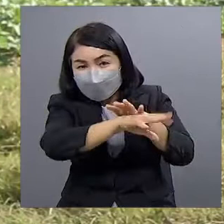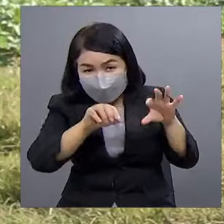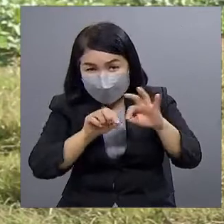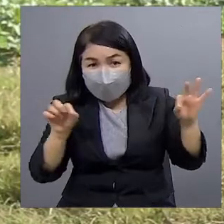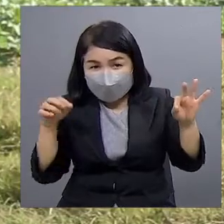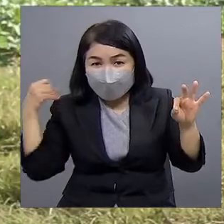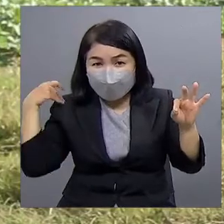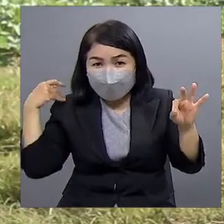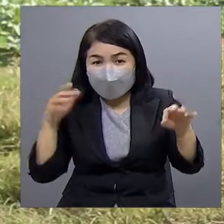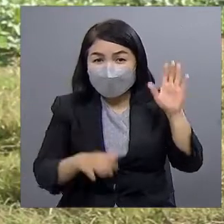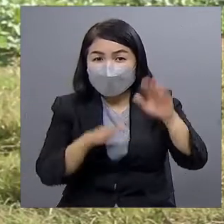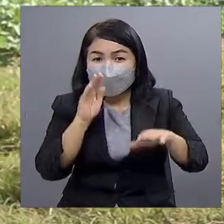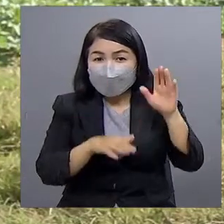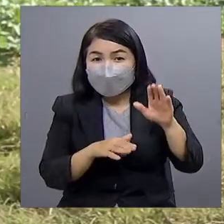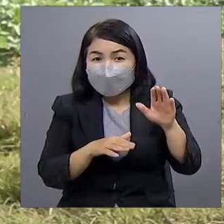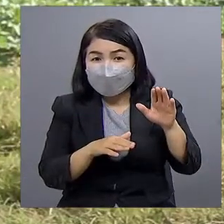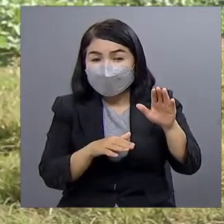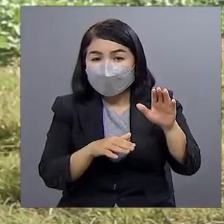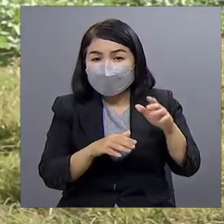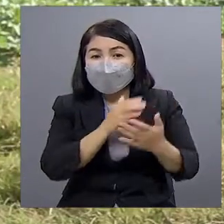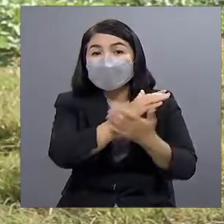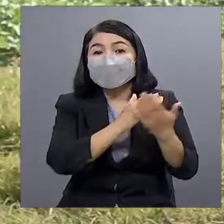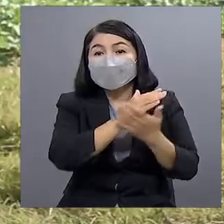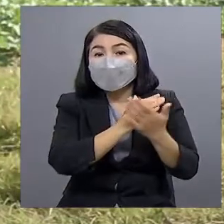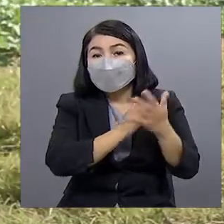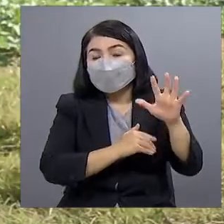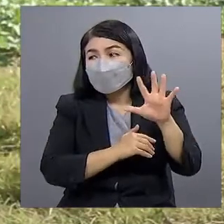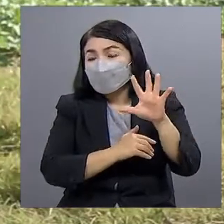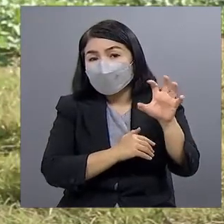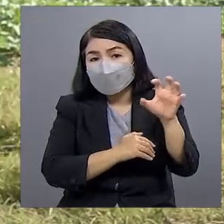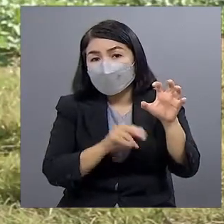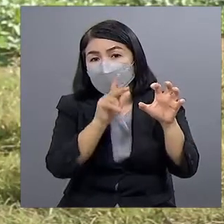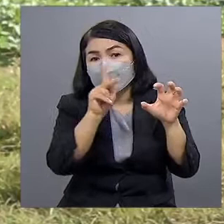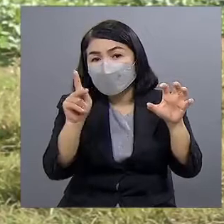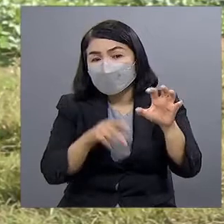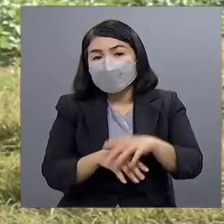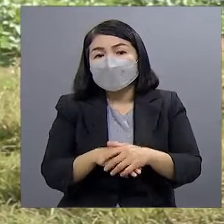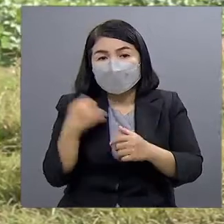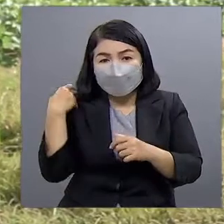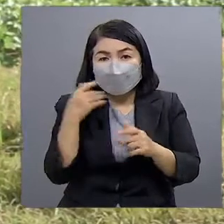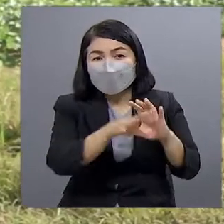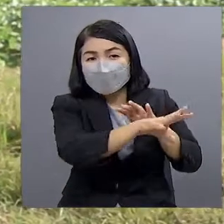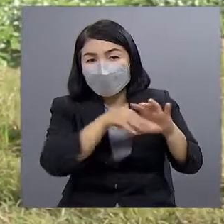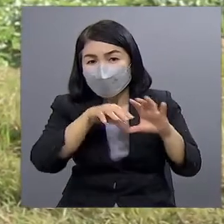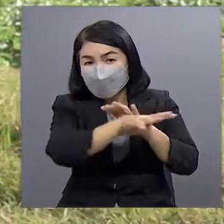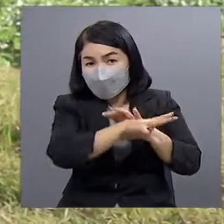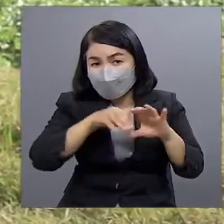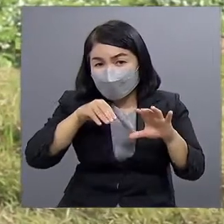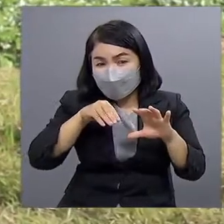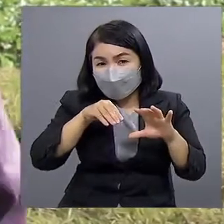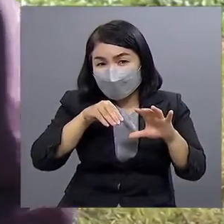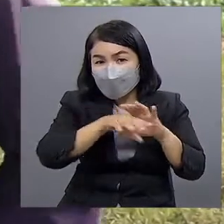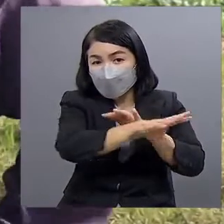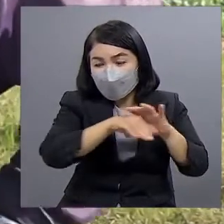าณครึ่งโลกว่าใช่ไหม ครึ่งโลกว่า จะมาลงเหมืองตรงนี ้ เดี๋ยวก็ทอยเกียรติย้ายเครื่องเน